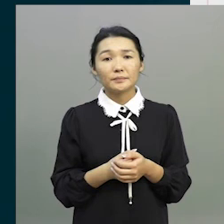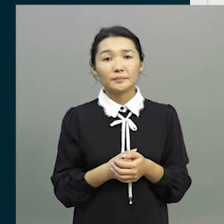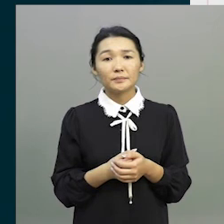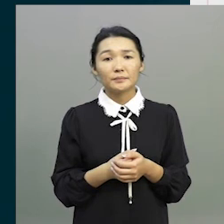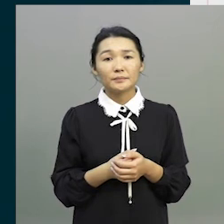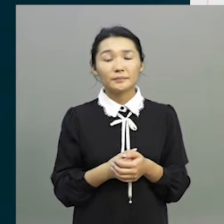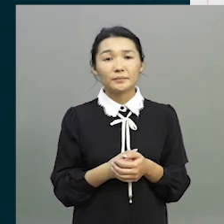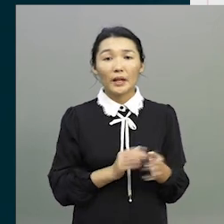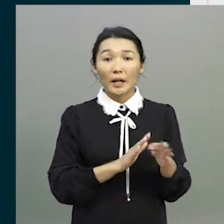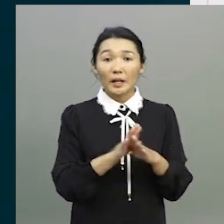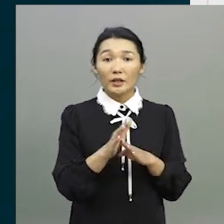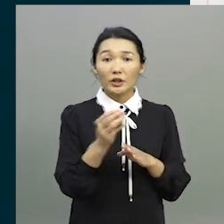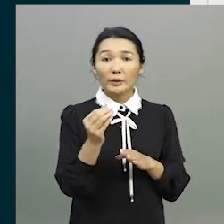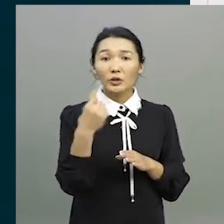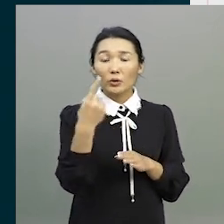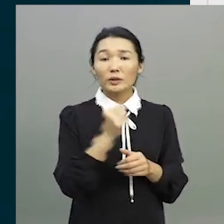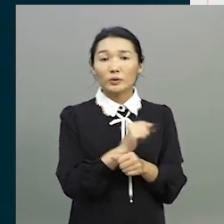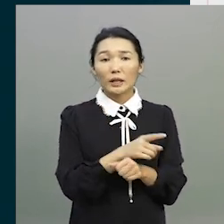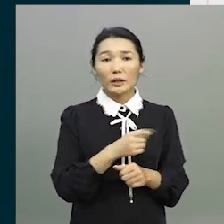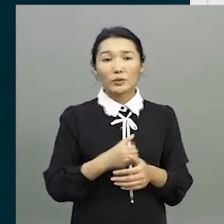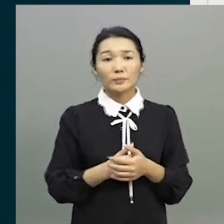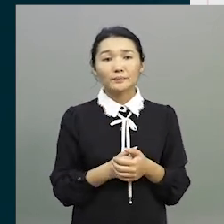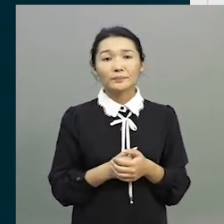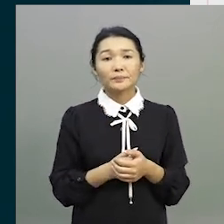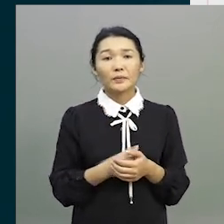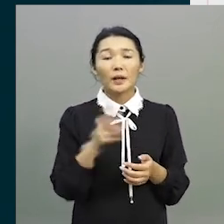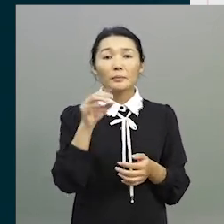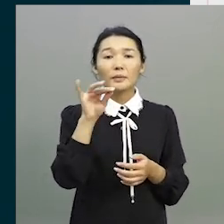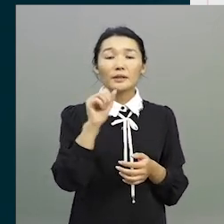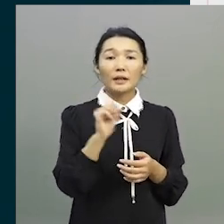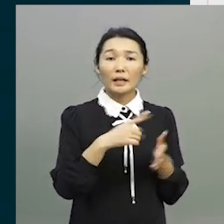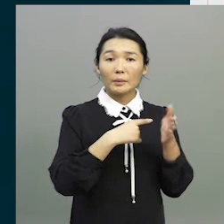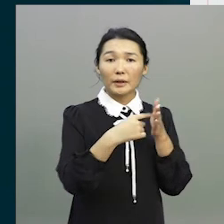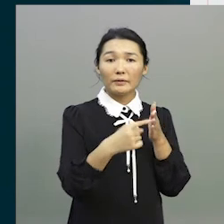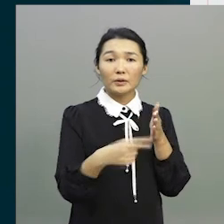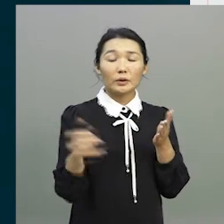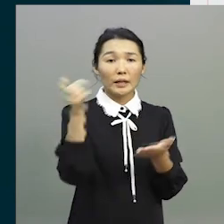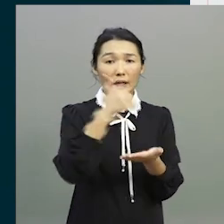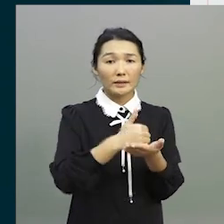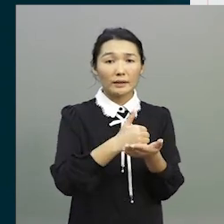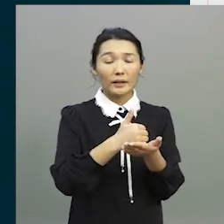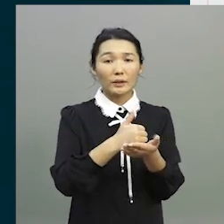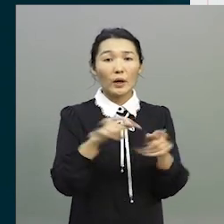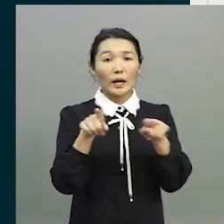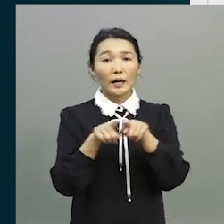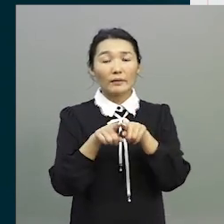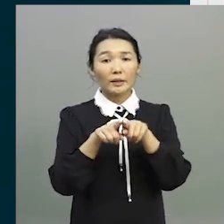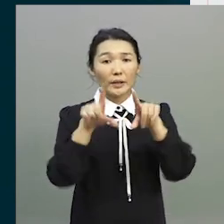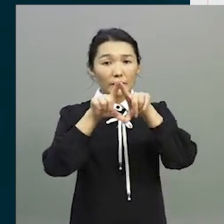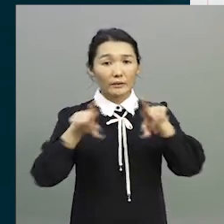решим ещё одну задачу медиана проведённая к основанию равнобедренного треугольника равна